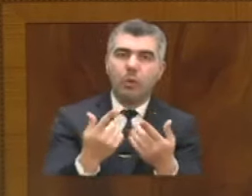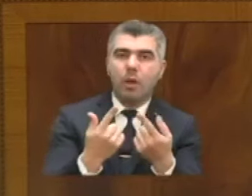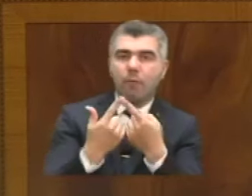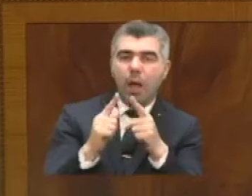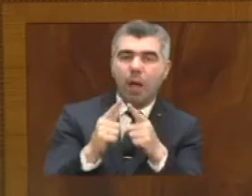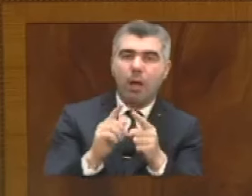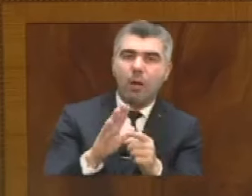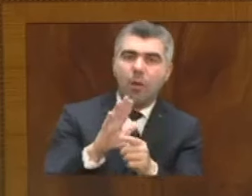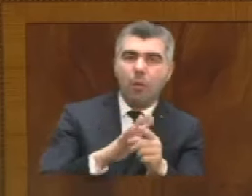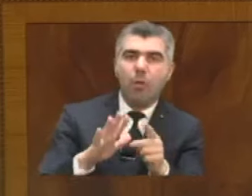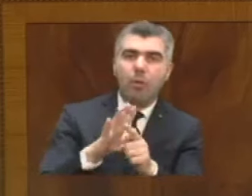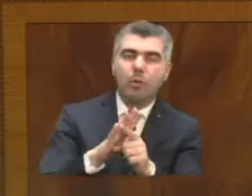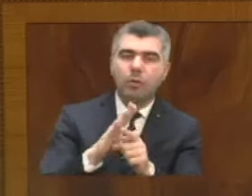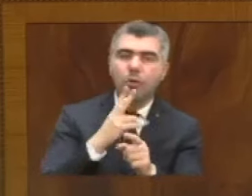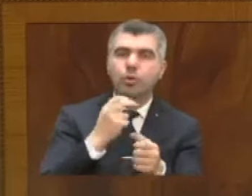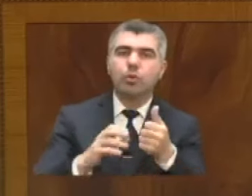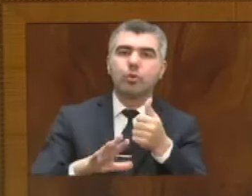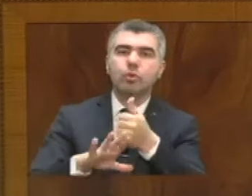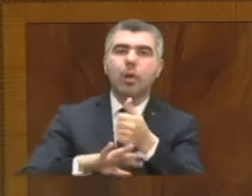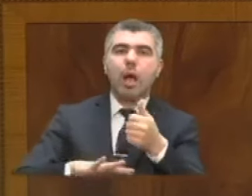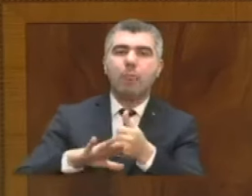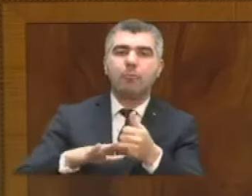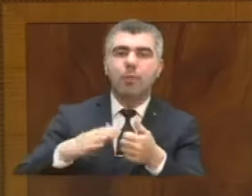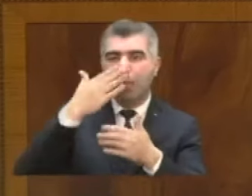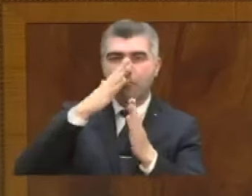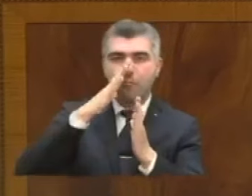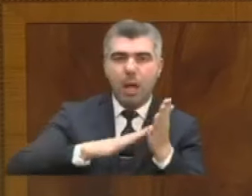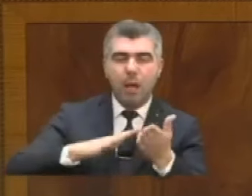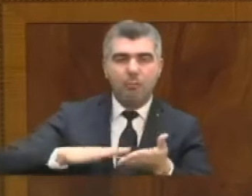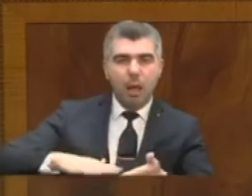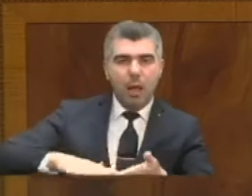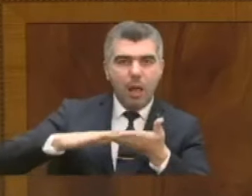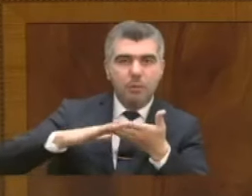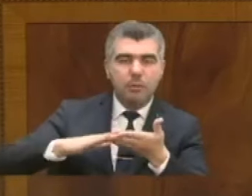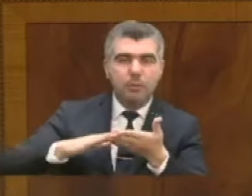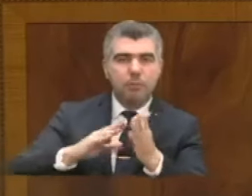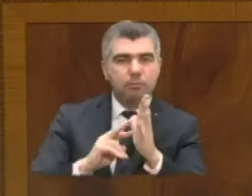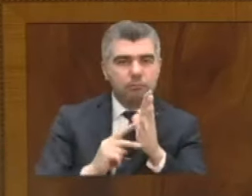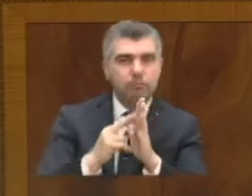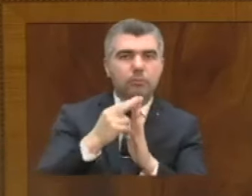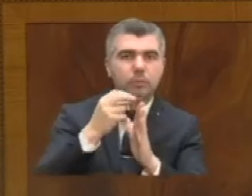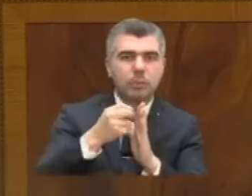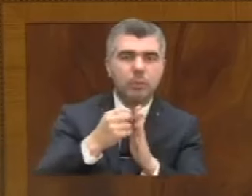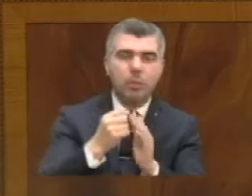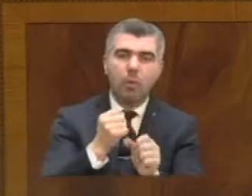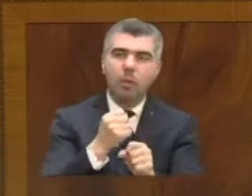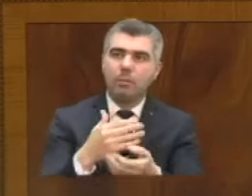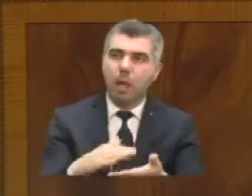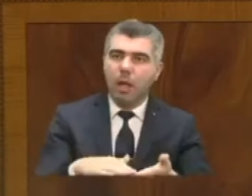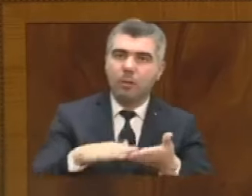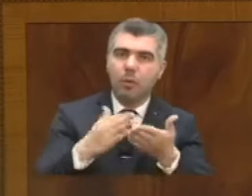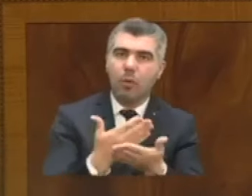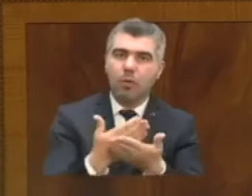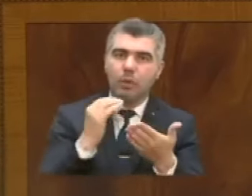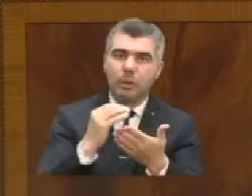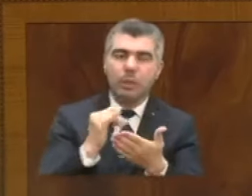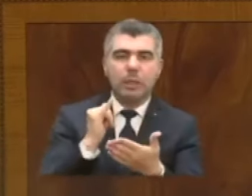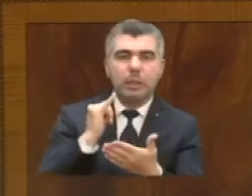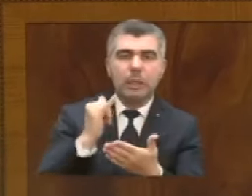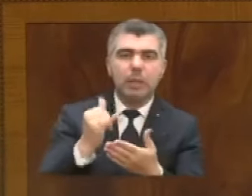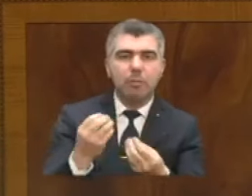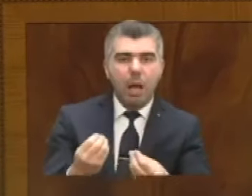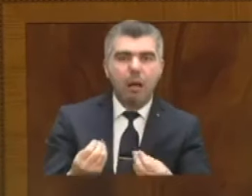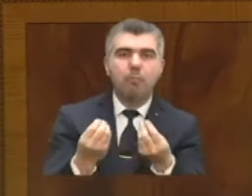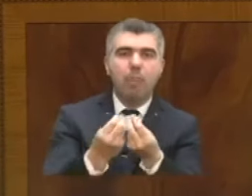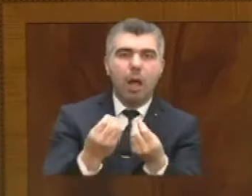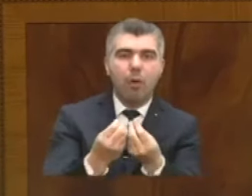إليه كافة مواطنيه من الرقي والتقدم والعيش الكريم تحت القيادة